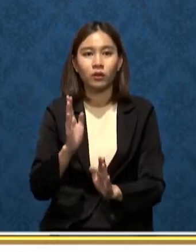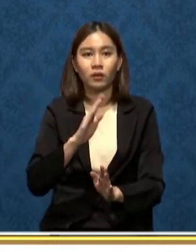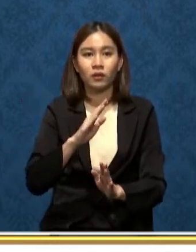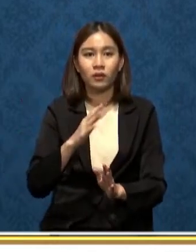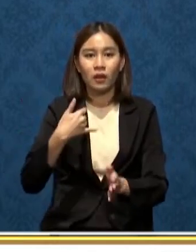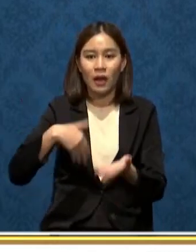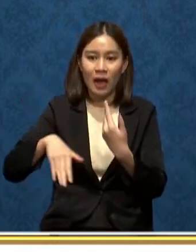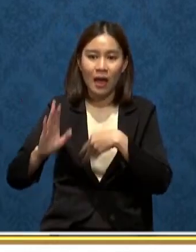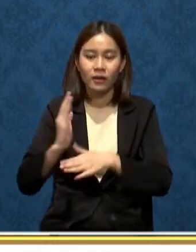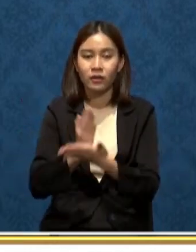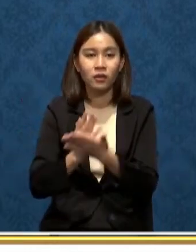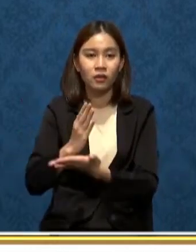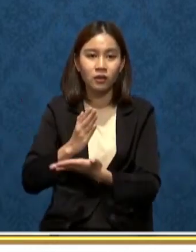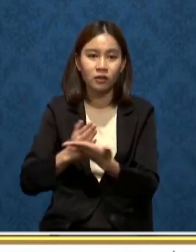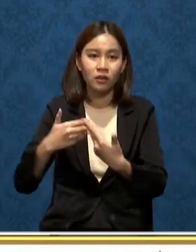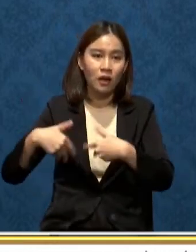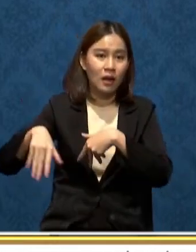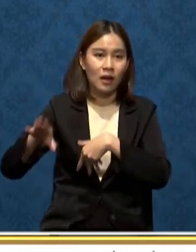ีหายไปกวาขึ้นห้อง